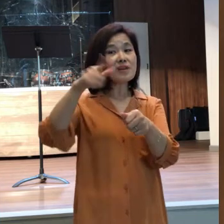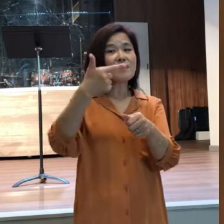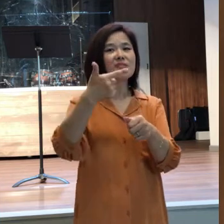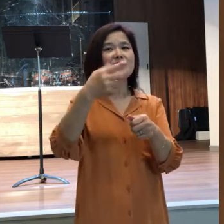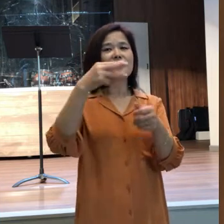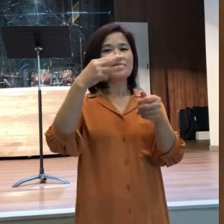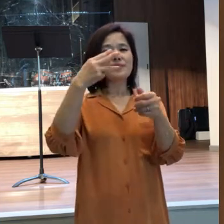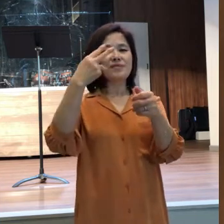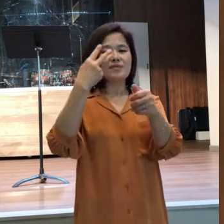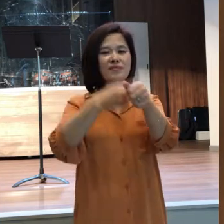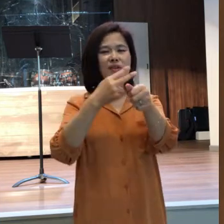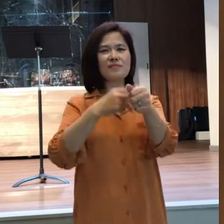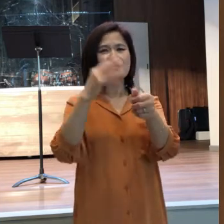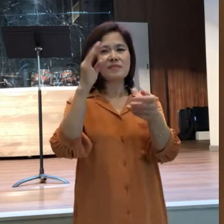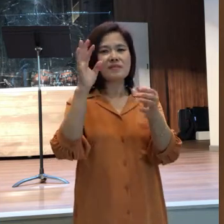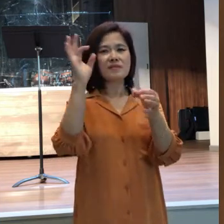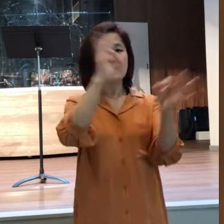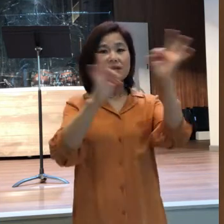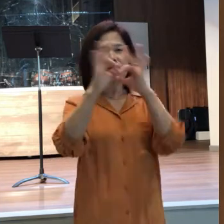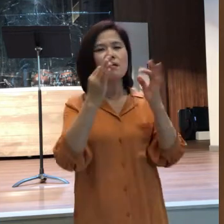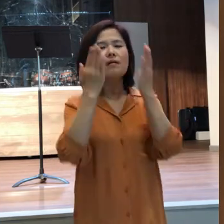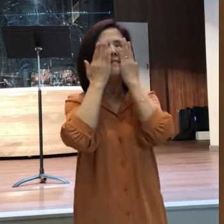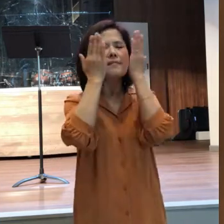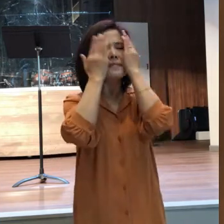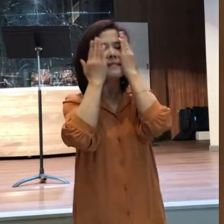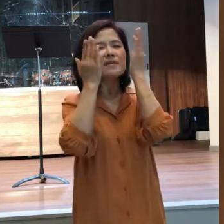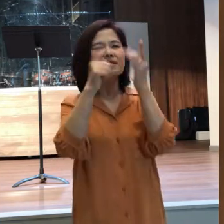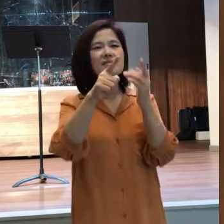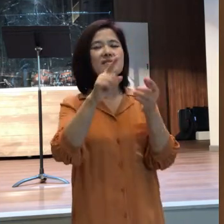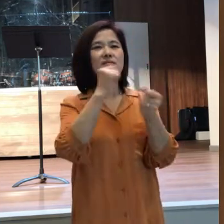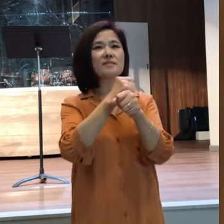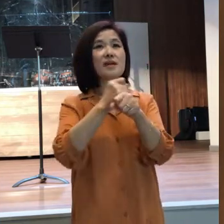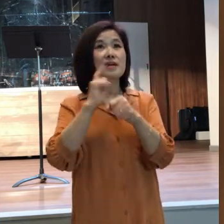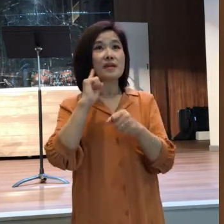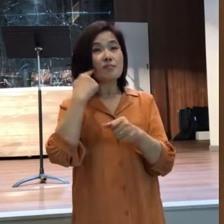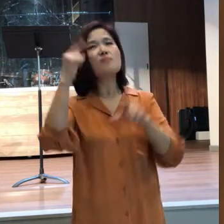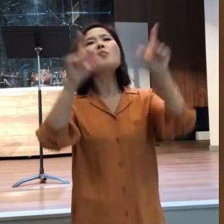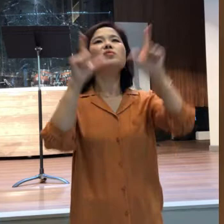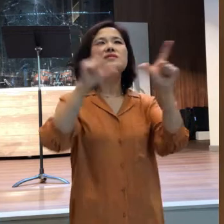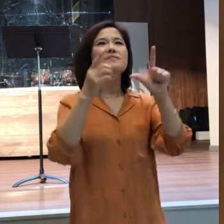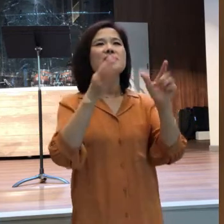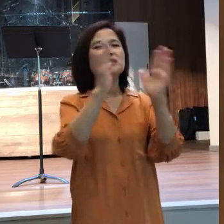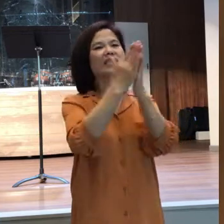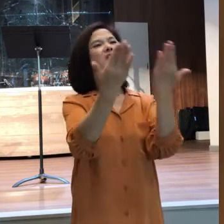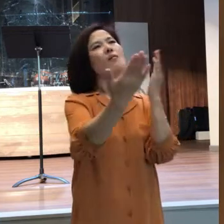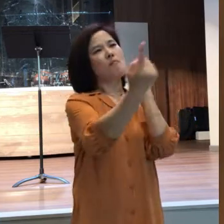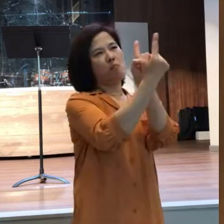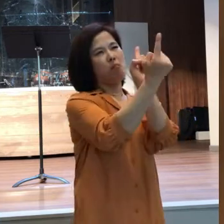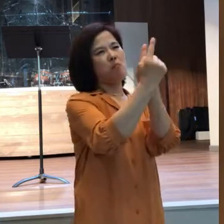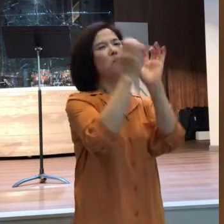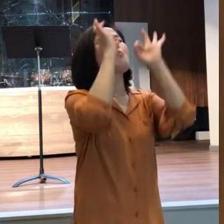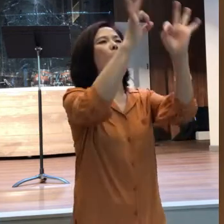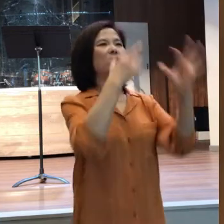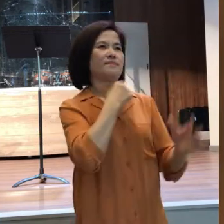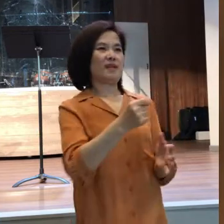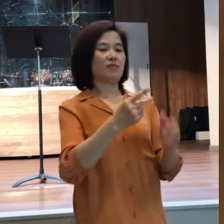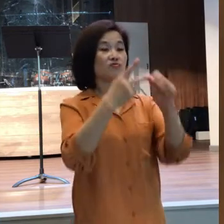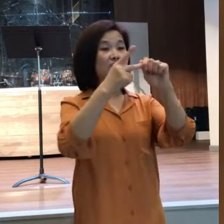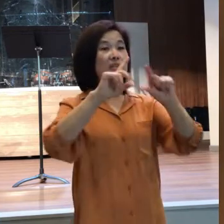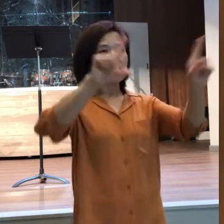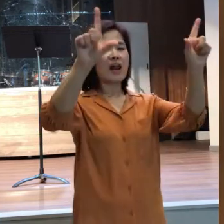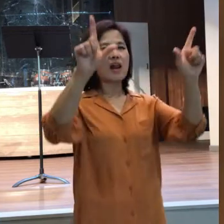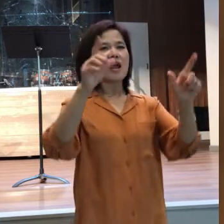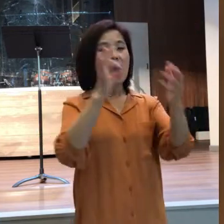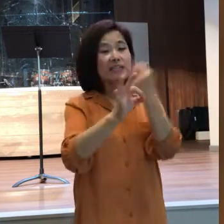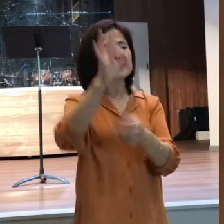찾아 내 손가락으로 만졌던 그 인내심 많은 얼굴 모습을 직접 보고 싶다. 둘째